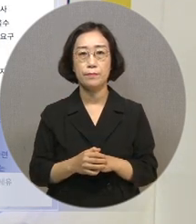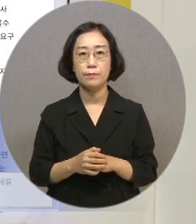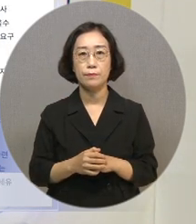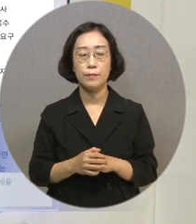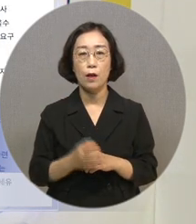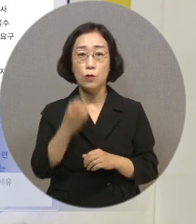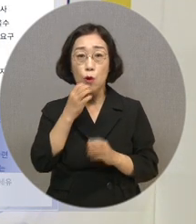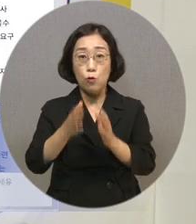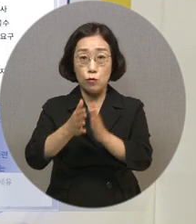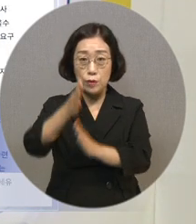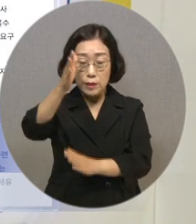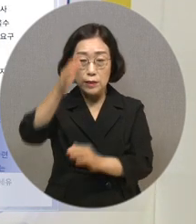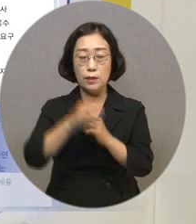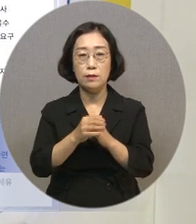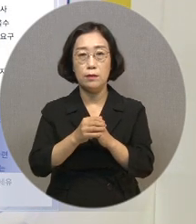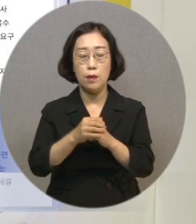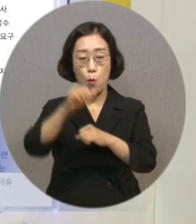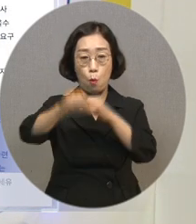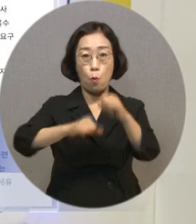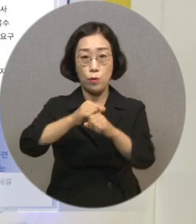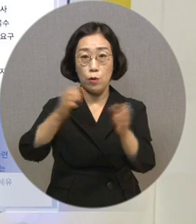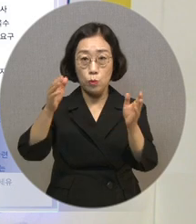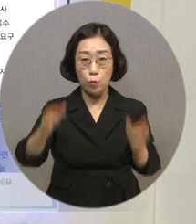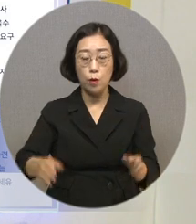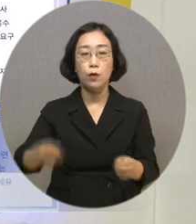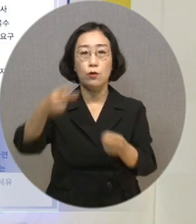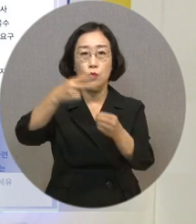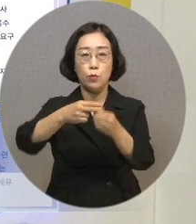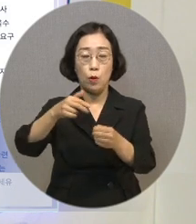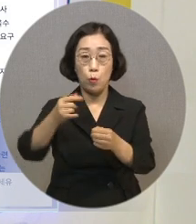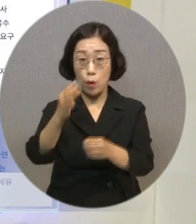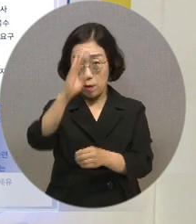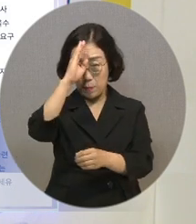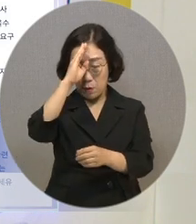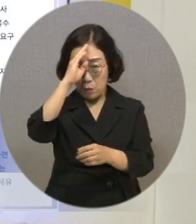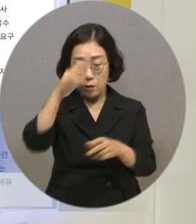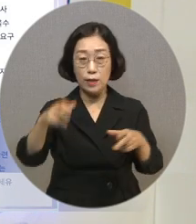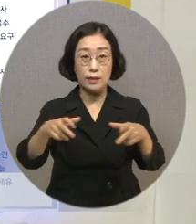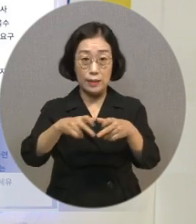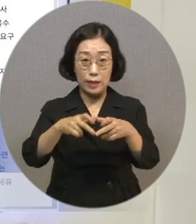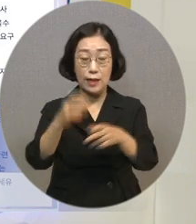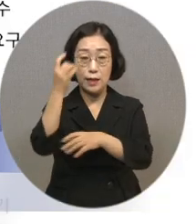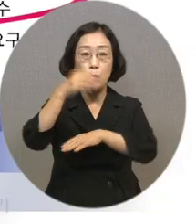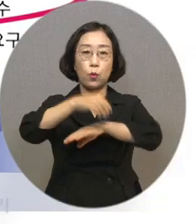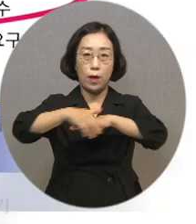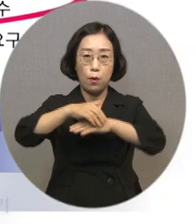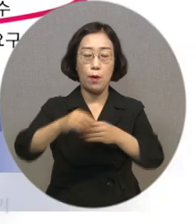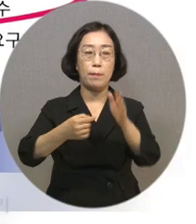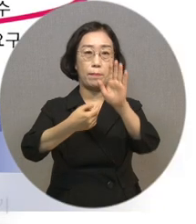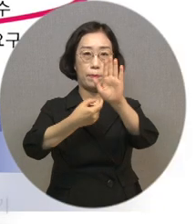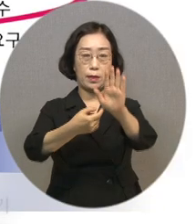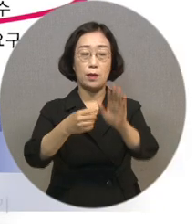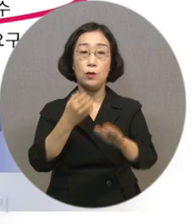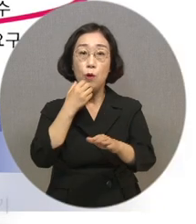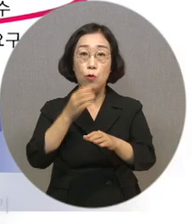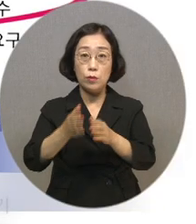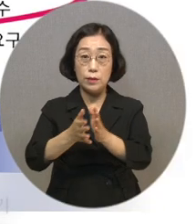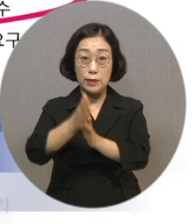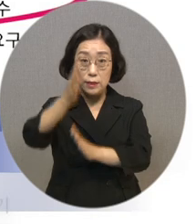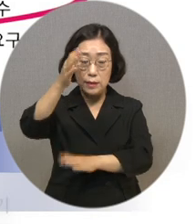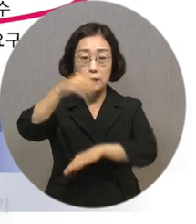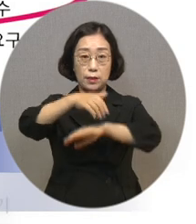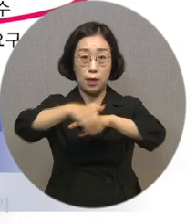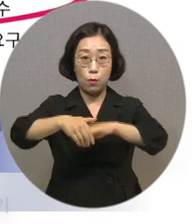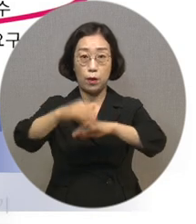서울시는 앞으로 5년간 시행될 제 2기 뇌변병 장애인 기본 계획을 발표했습니다 서울시가 발표한 계획에